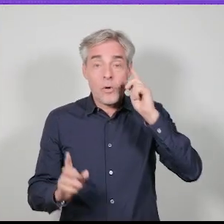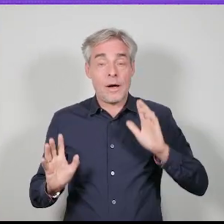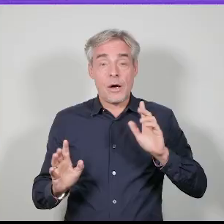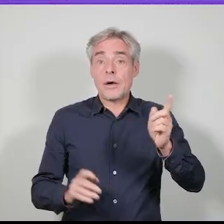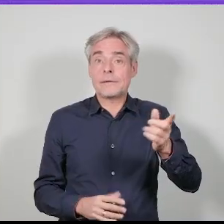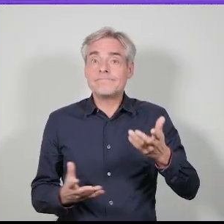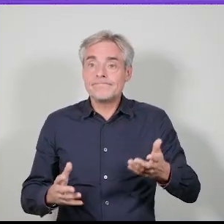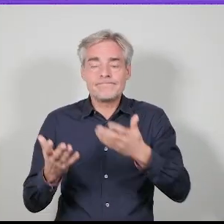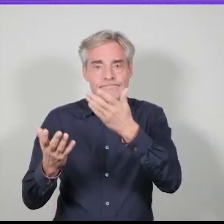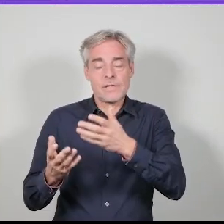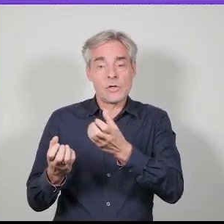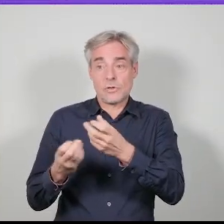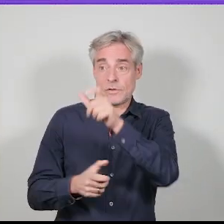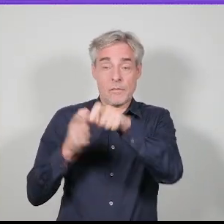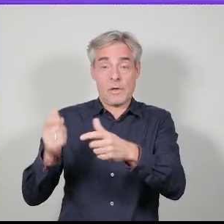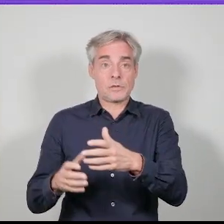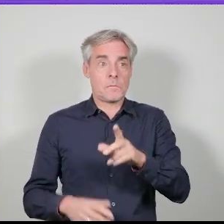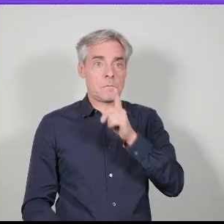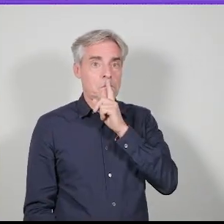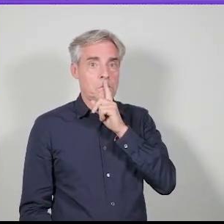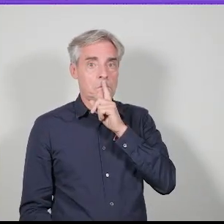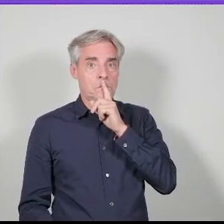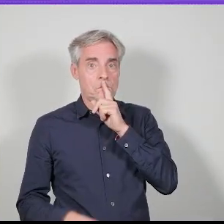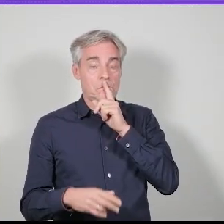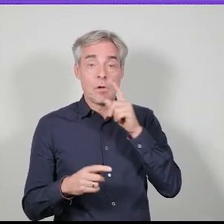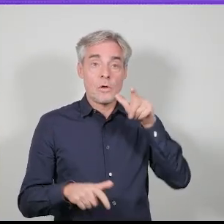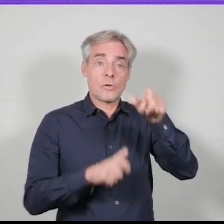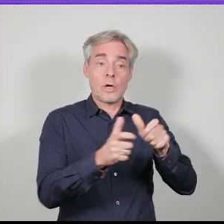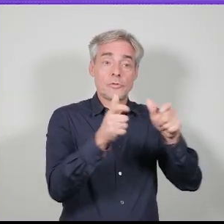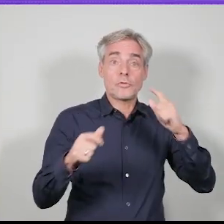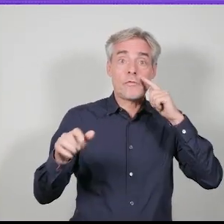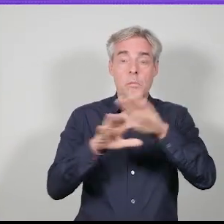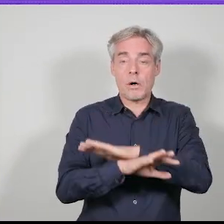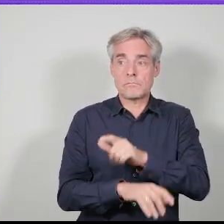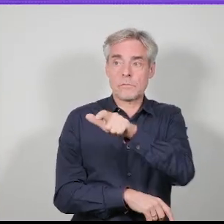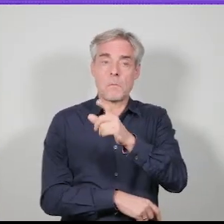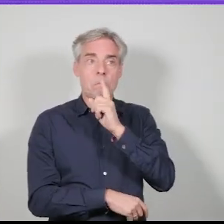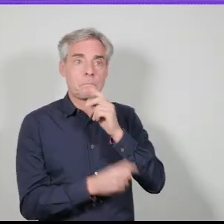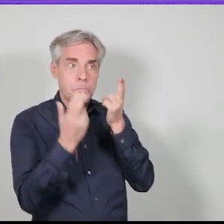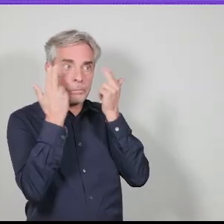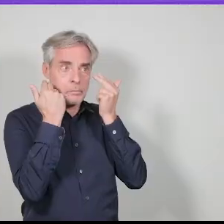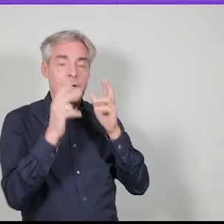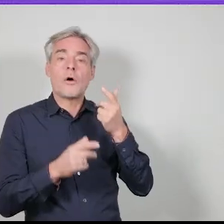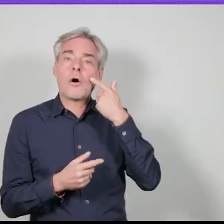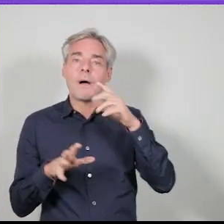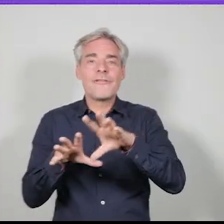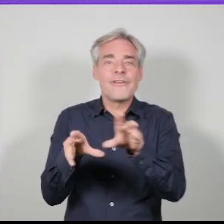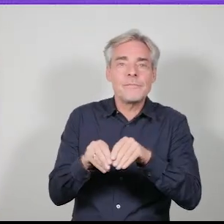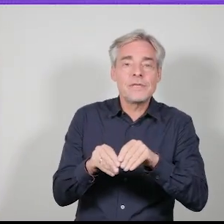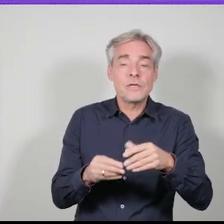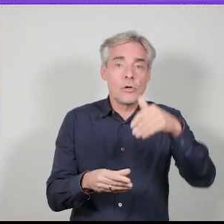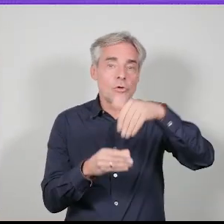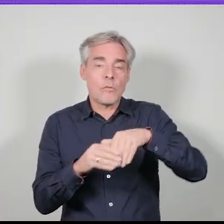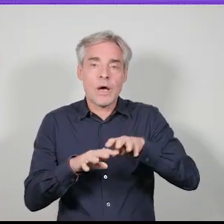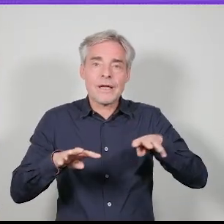qu'en réalité, il y a plein de gens qui sont complètement sous les radars des institutions. Et d'ailleurs, on le voit bien dans nos familles, dans nos milieux, dans nos